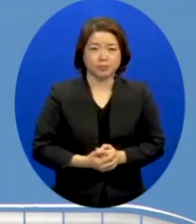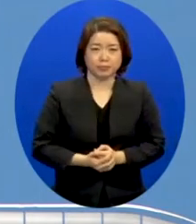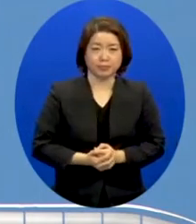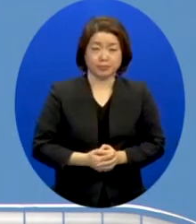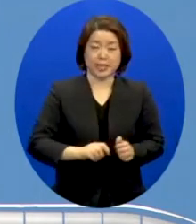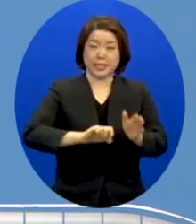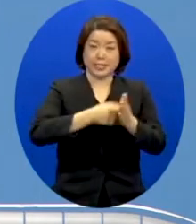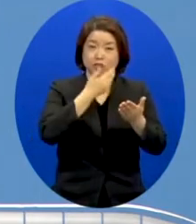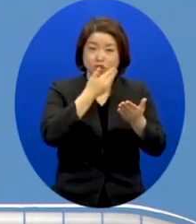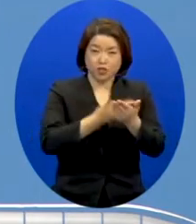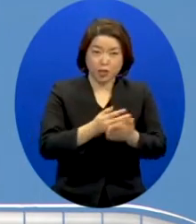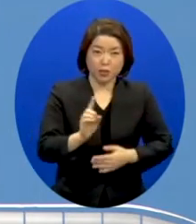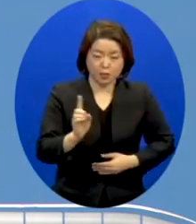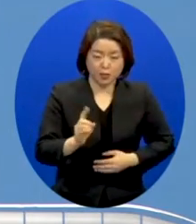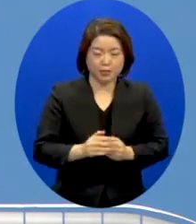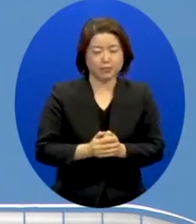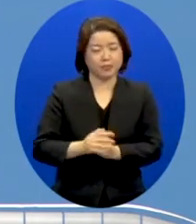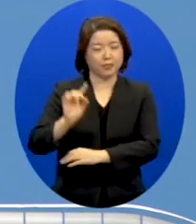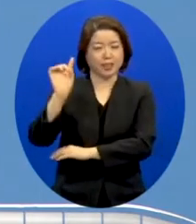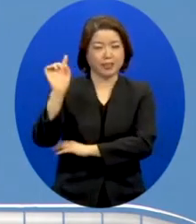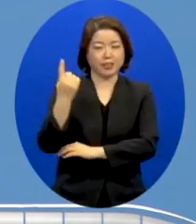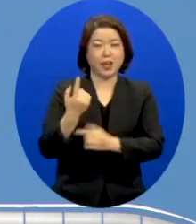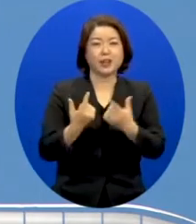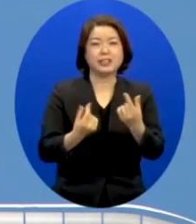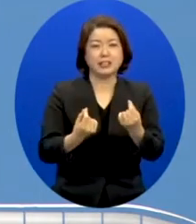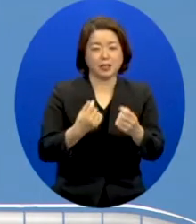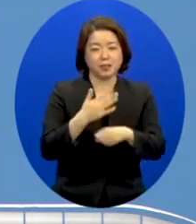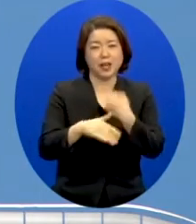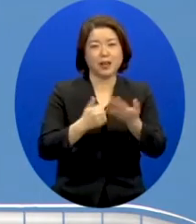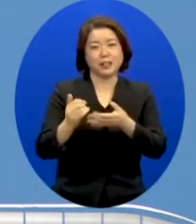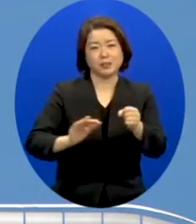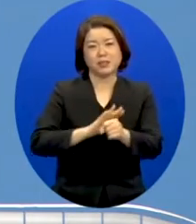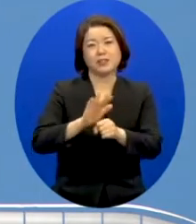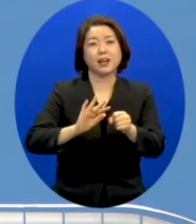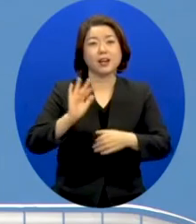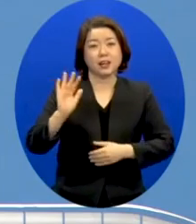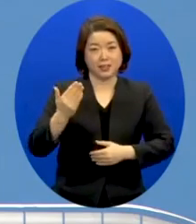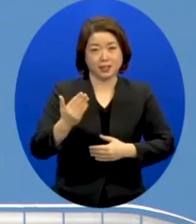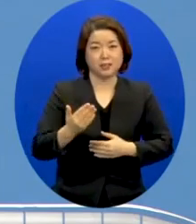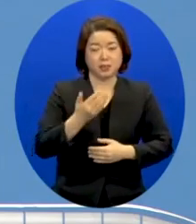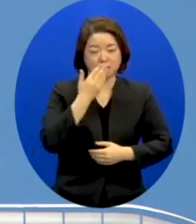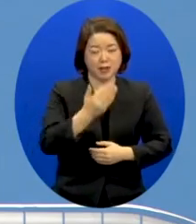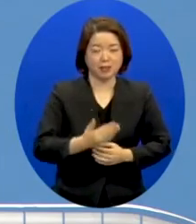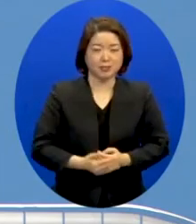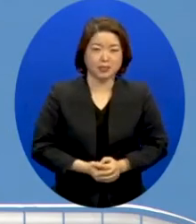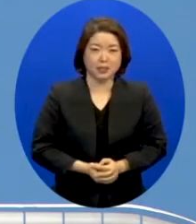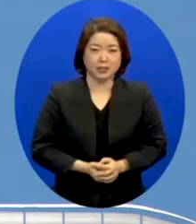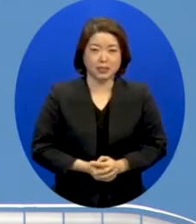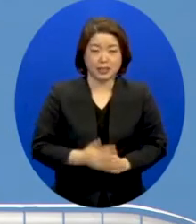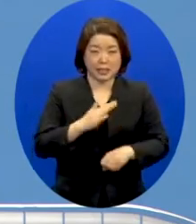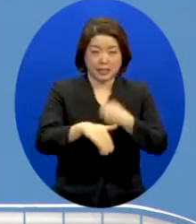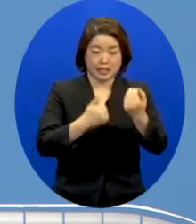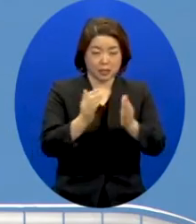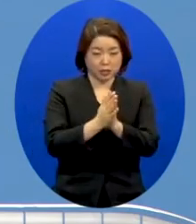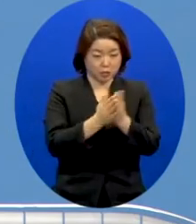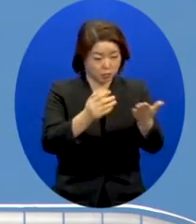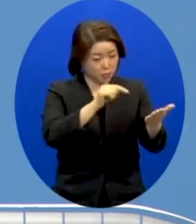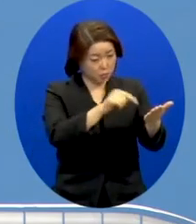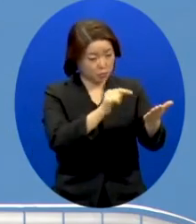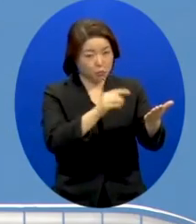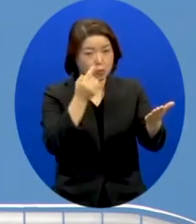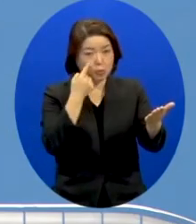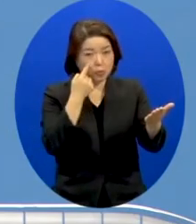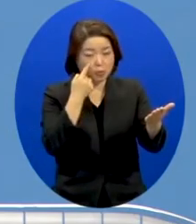열쇠는 다윗처럼 하나님을 사랑하는 것입니다 다윗은 성경에 나오는 어느 인물